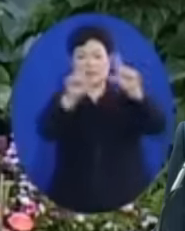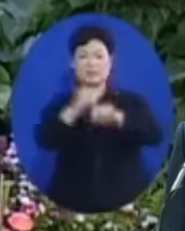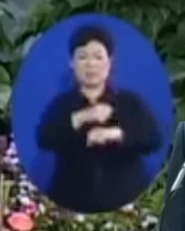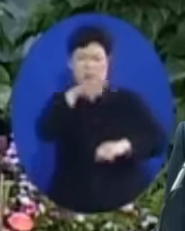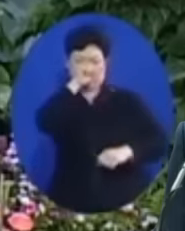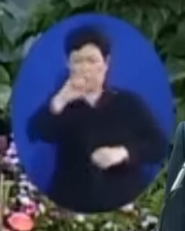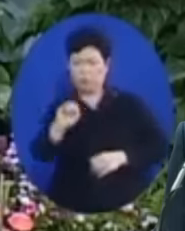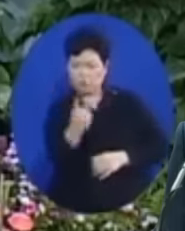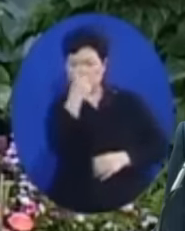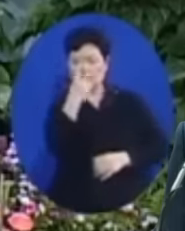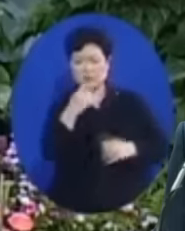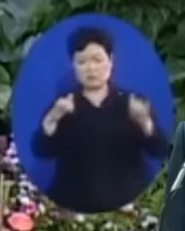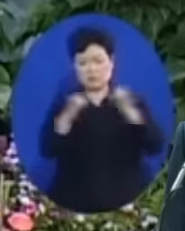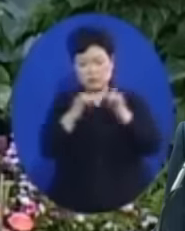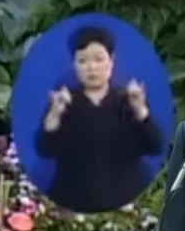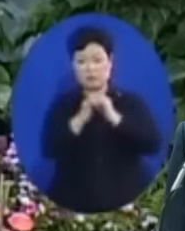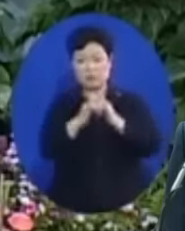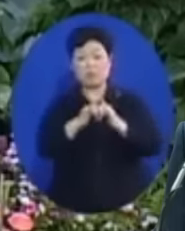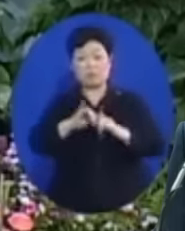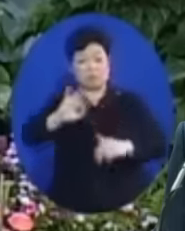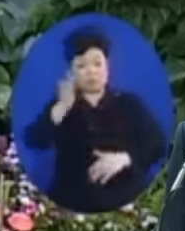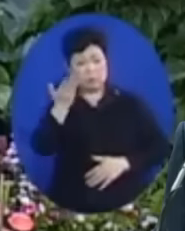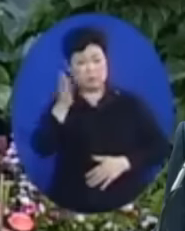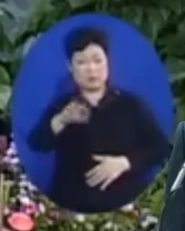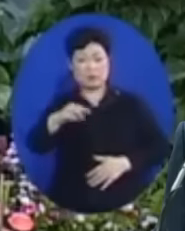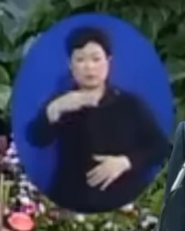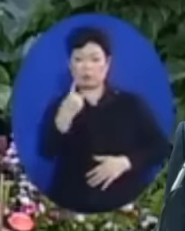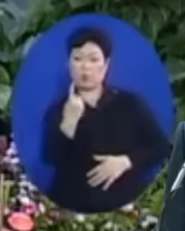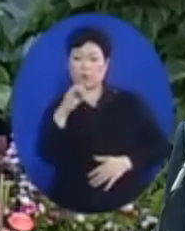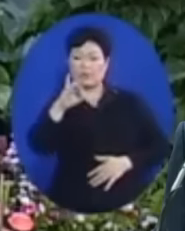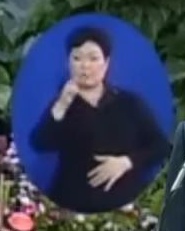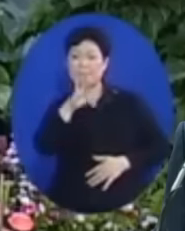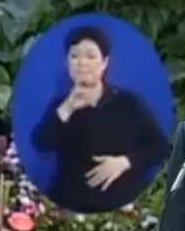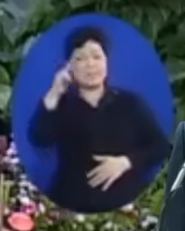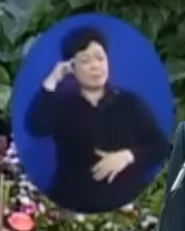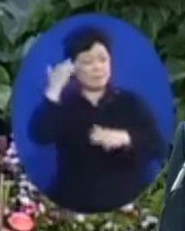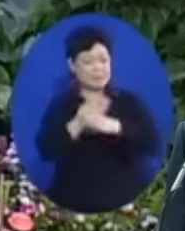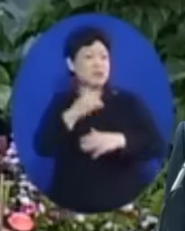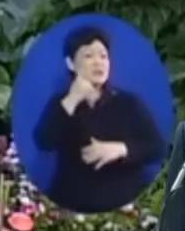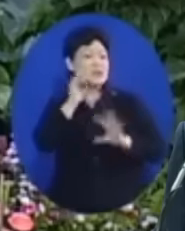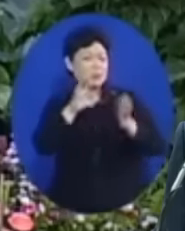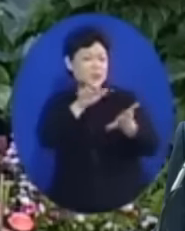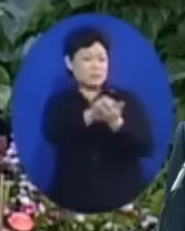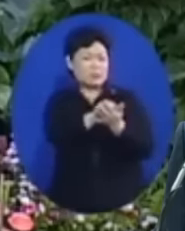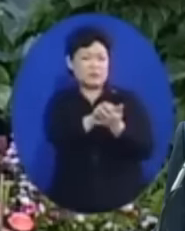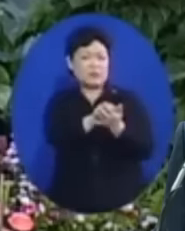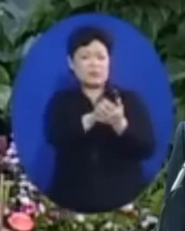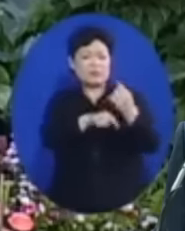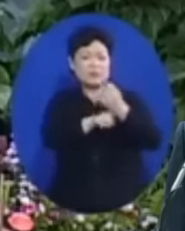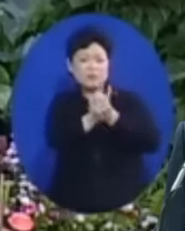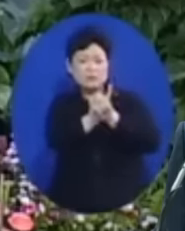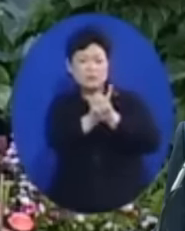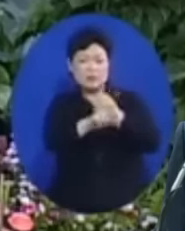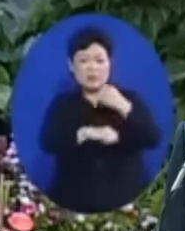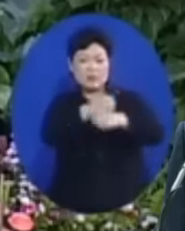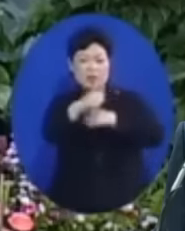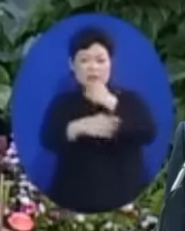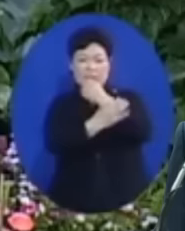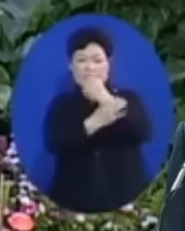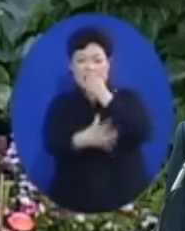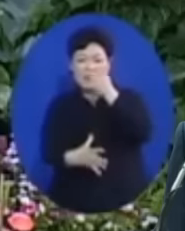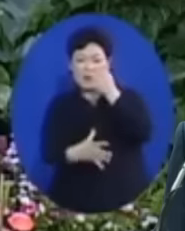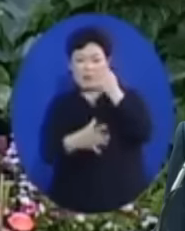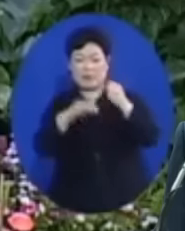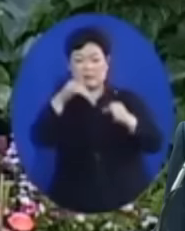좋은 동기에서 전쟁을 하고 있다고 말했습니다. 그러자 도현비 박사는 이렇게 말했습니다. 일본의 침략 행위는 폐망의 씨앗을